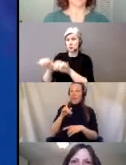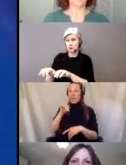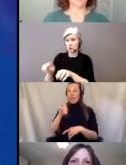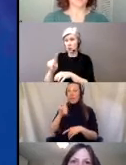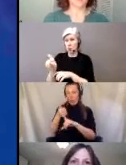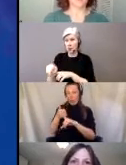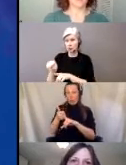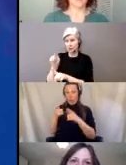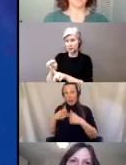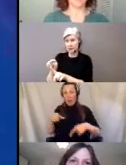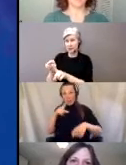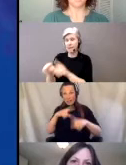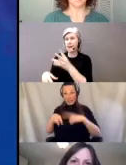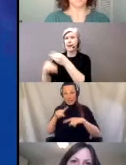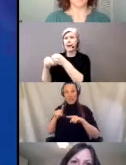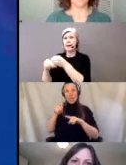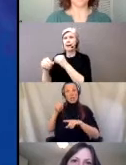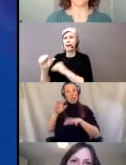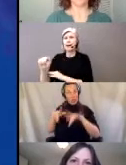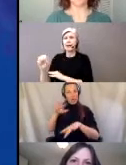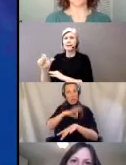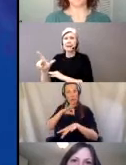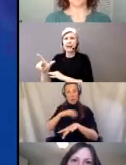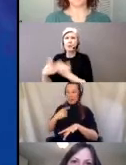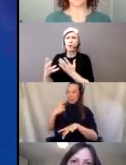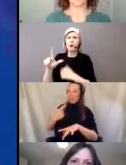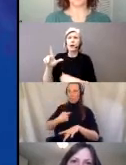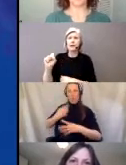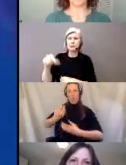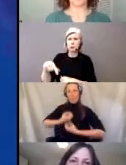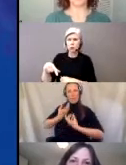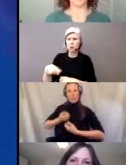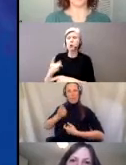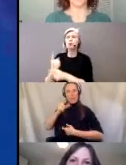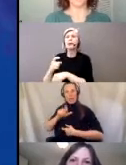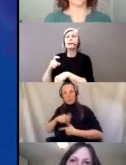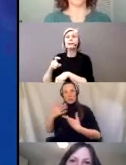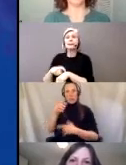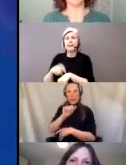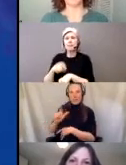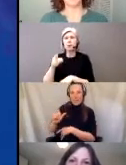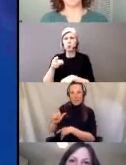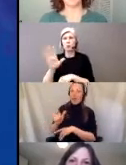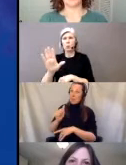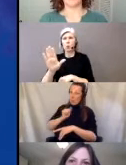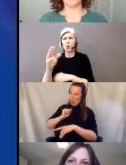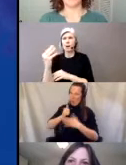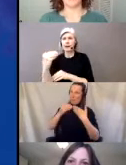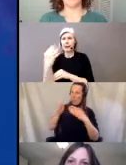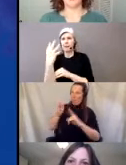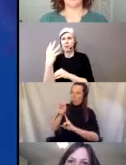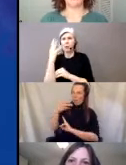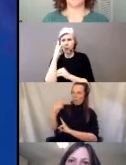Veuillez l'inscrire, s'il vous plaît, dans la boîte de clavardage et nous activerons vos caméras. Si vous avez des questions, nous